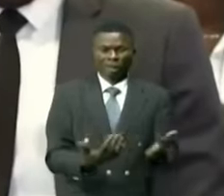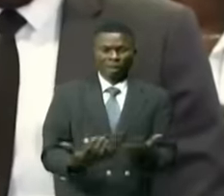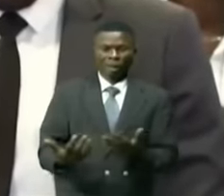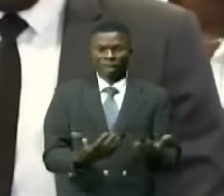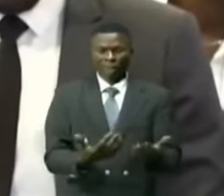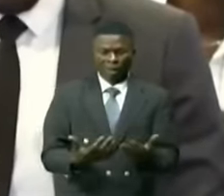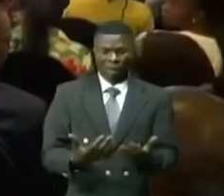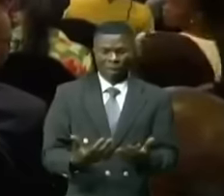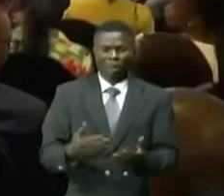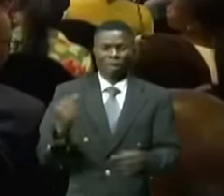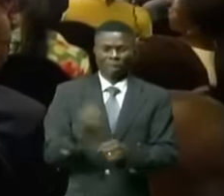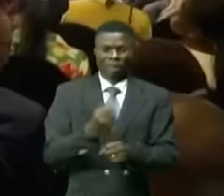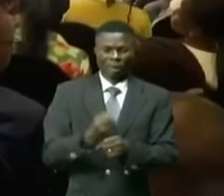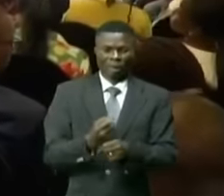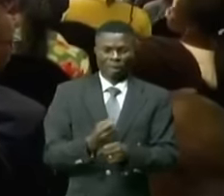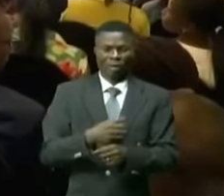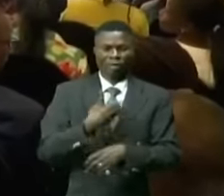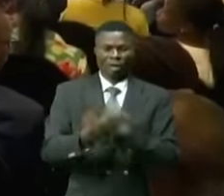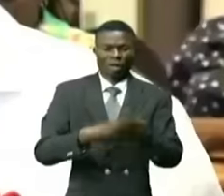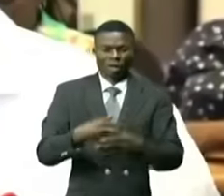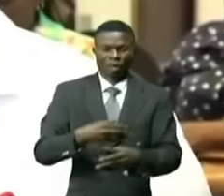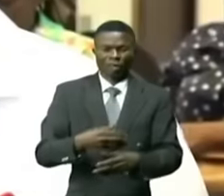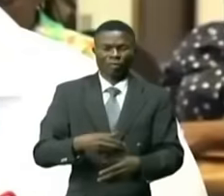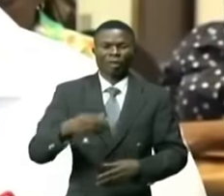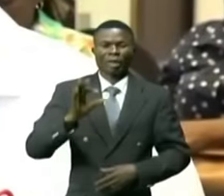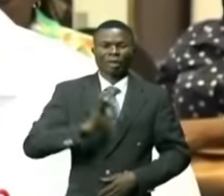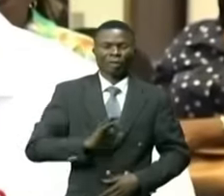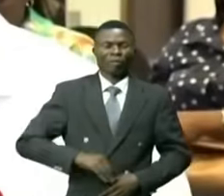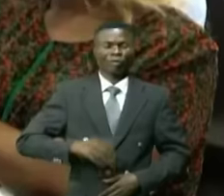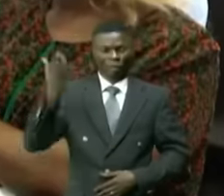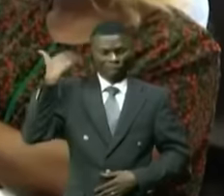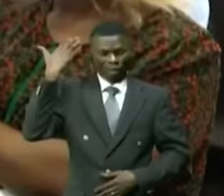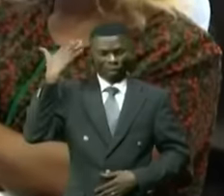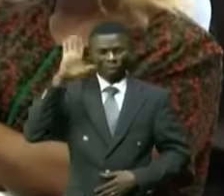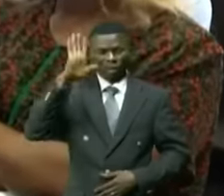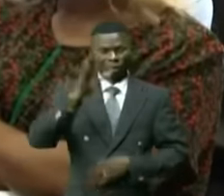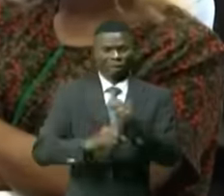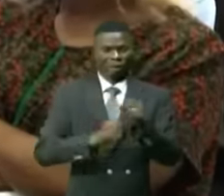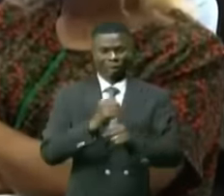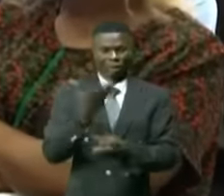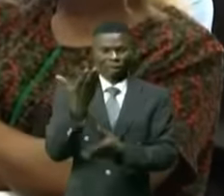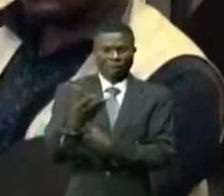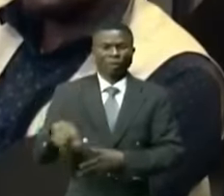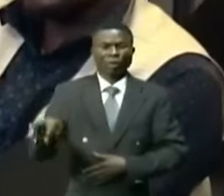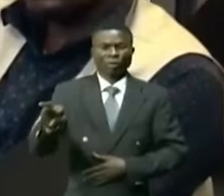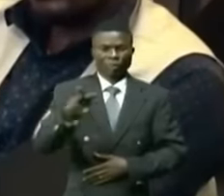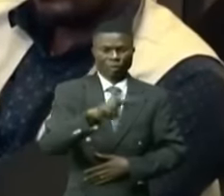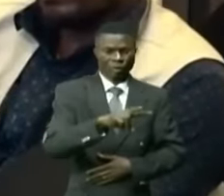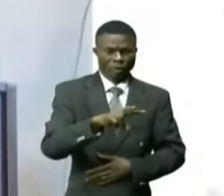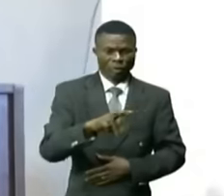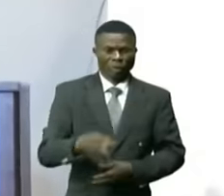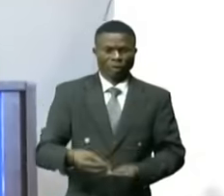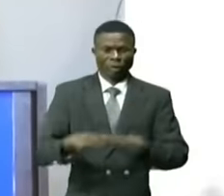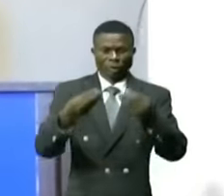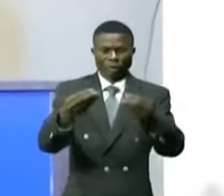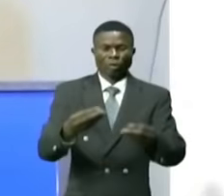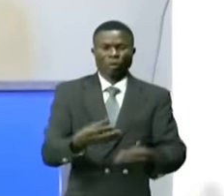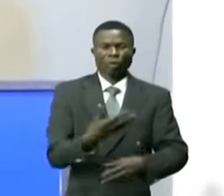réalisations du président candidat numéro 20. J'ai bon et utile de vous inviter pour vous donner les